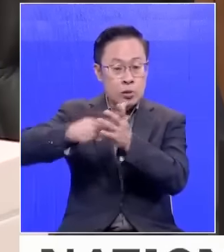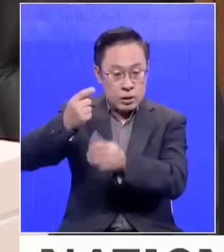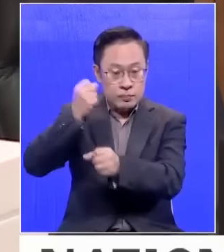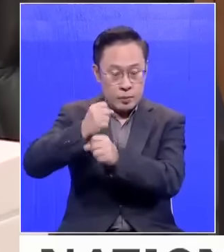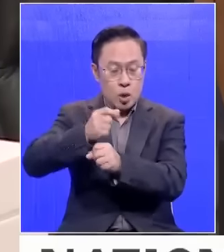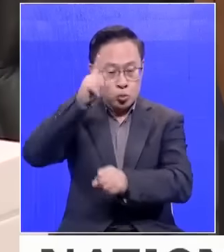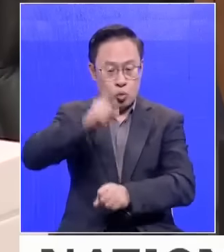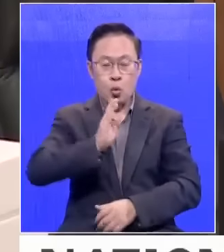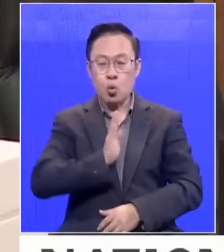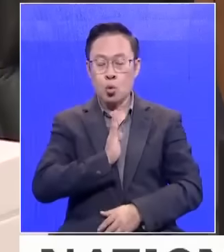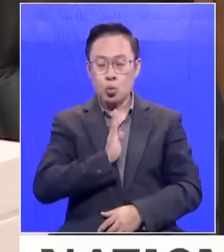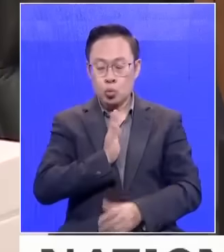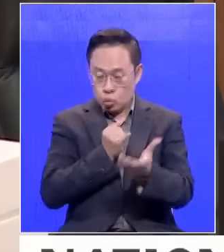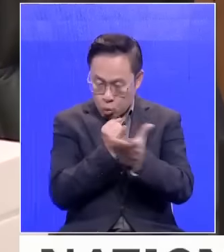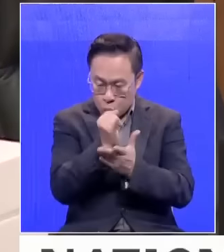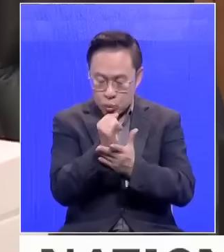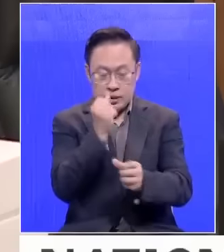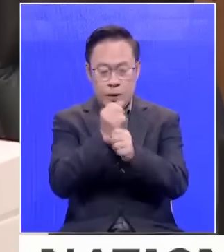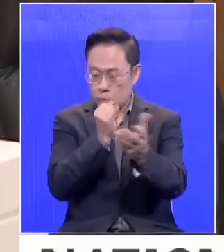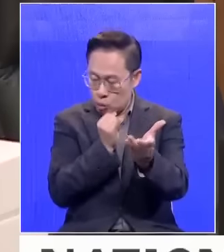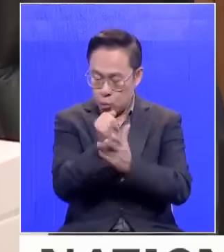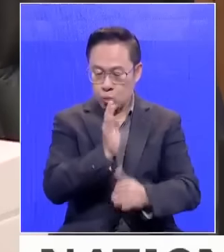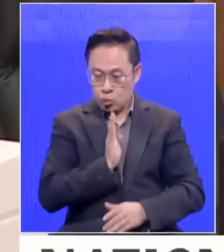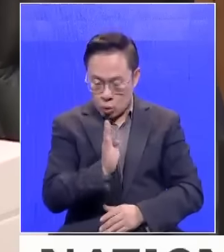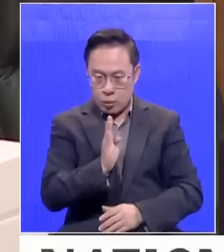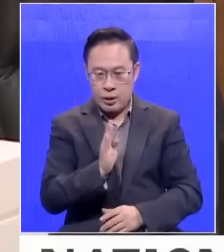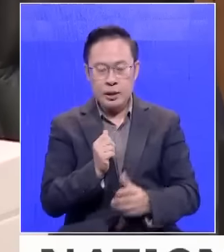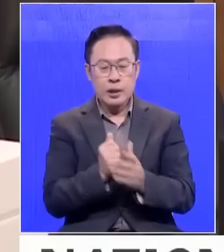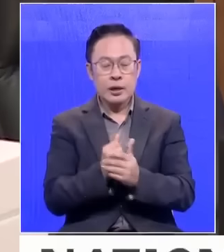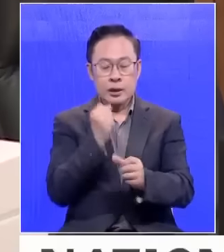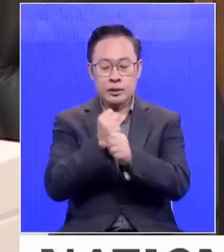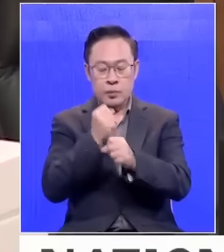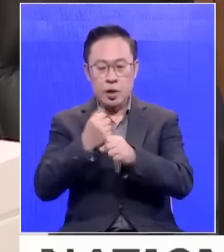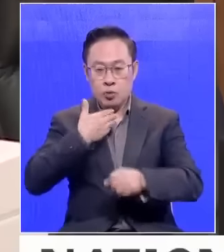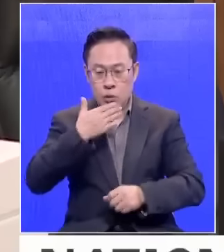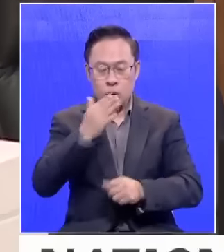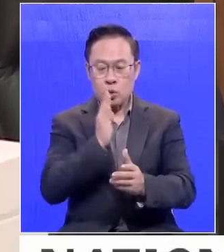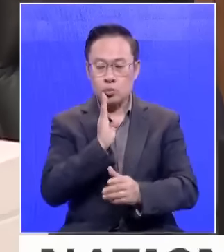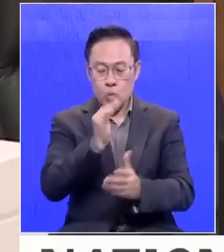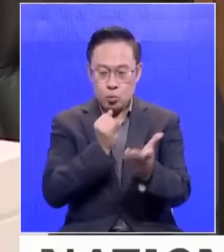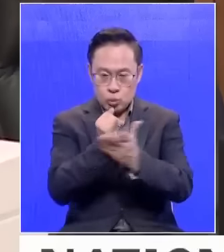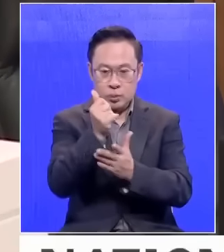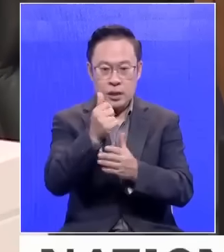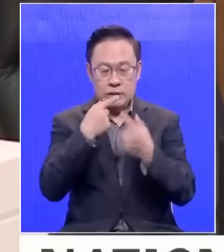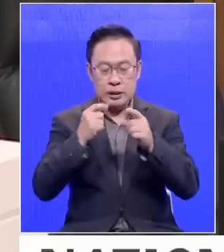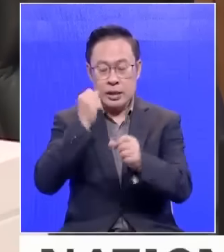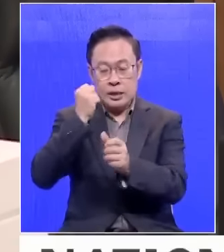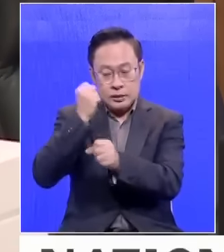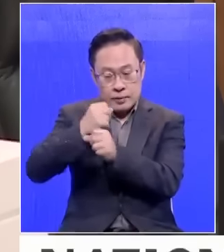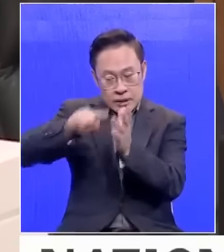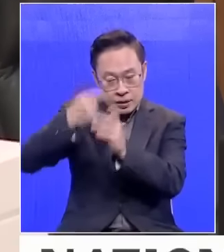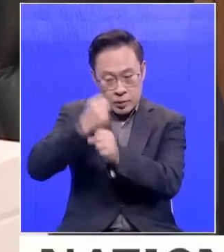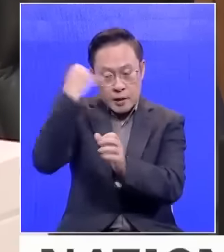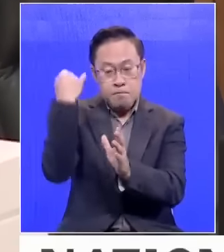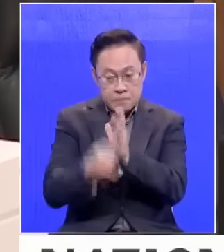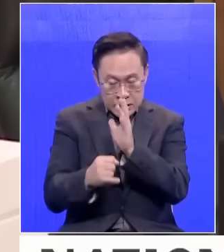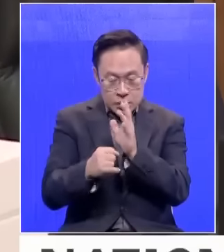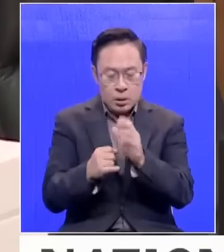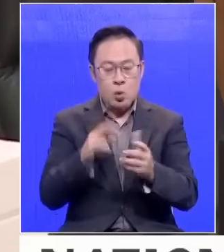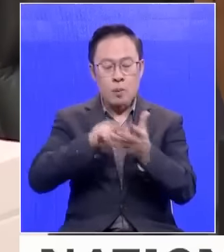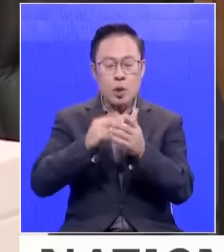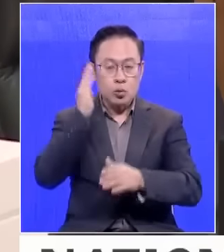ไม่ถูกครอบงำไม่ว่าจะจากพรรคการเมืองฝ่ายรัฐบาลหรือพรรคการเมืองฝ่ายค้านแต่ถ้าเราเลือกอีกด้านนึงเ